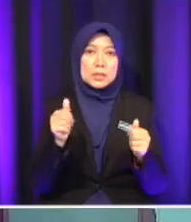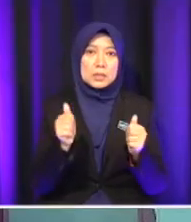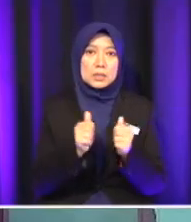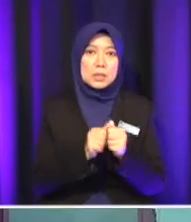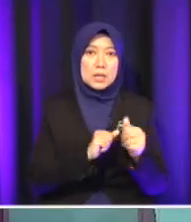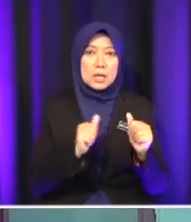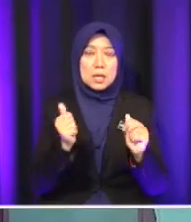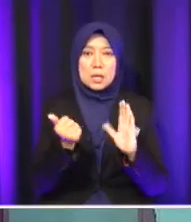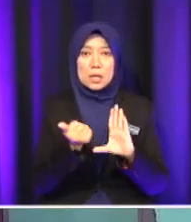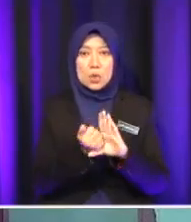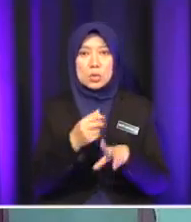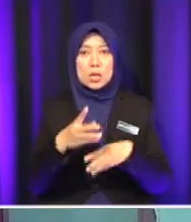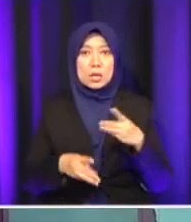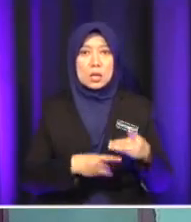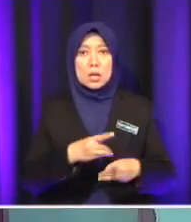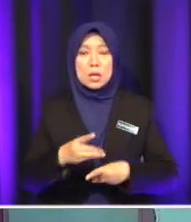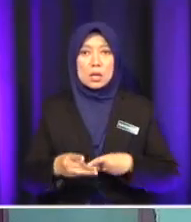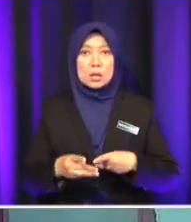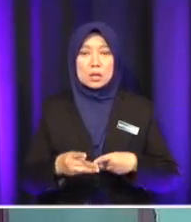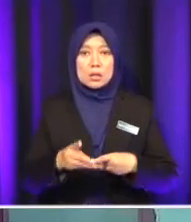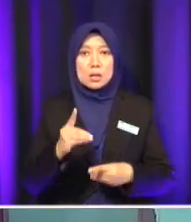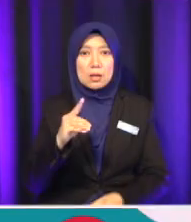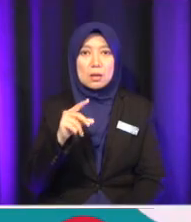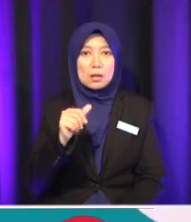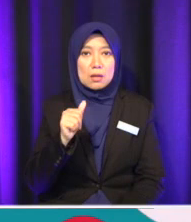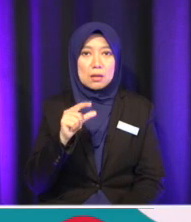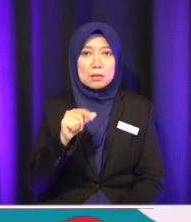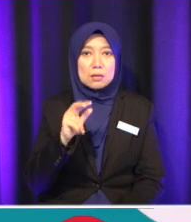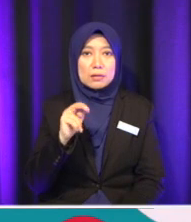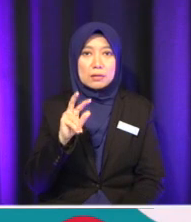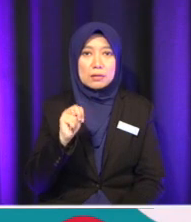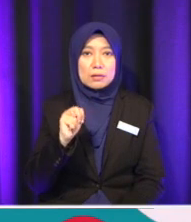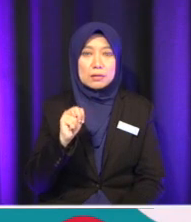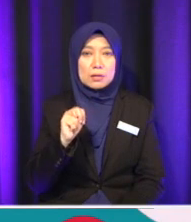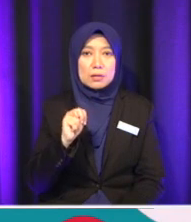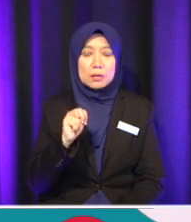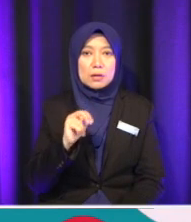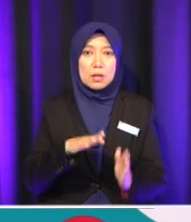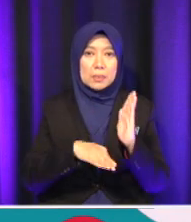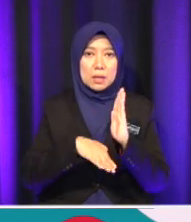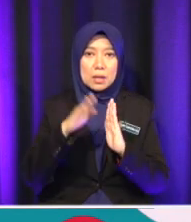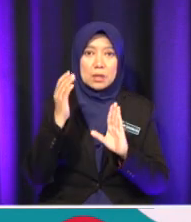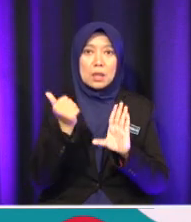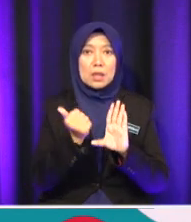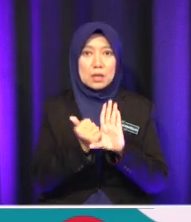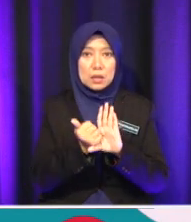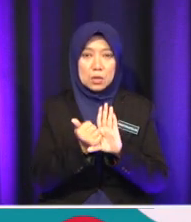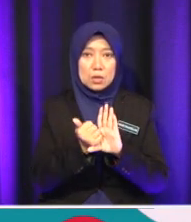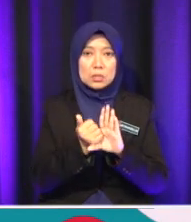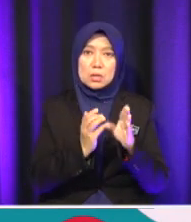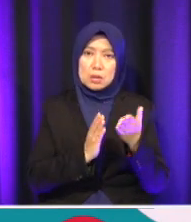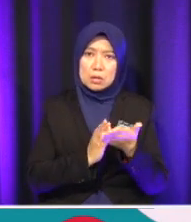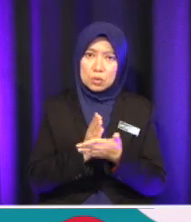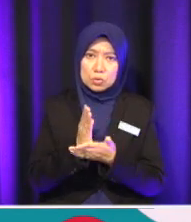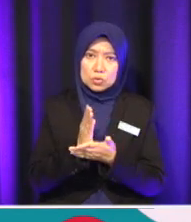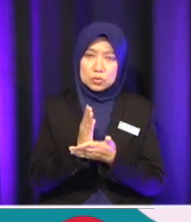account dagangan maklumlah berikut berkaitan Econ dagangan lebih dagangan terus